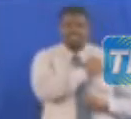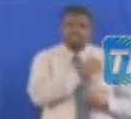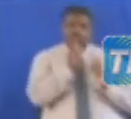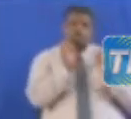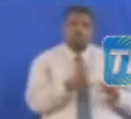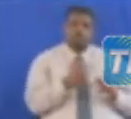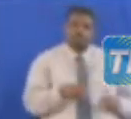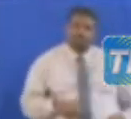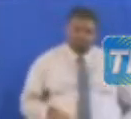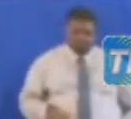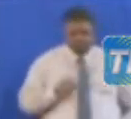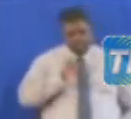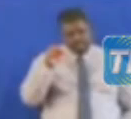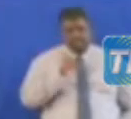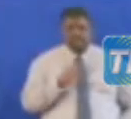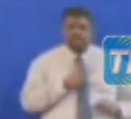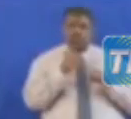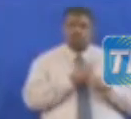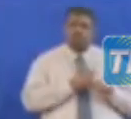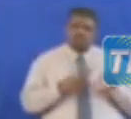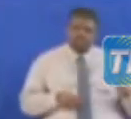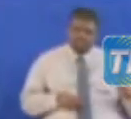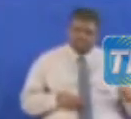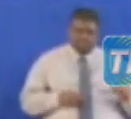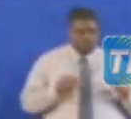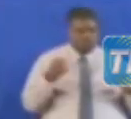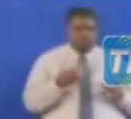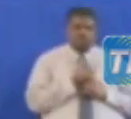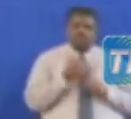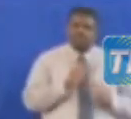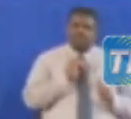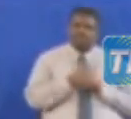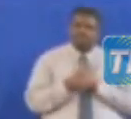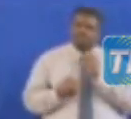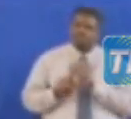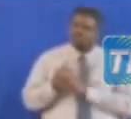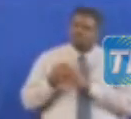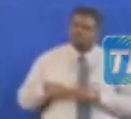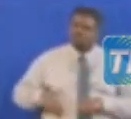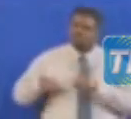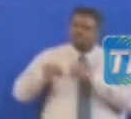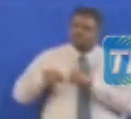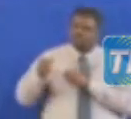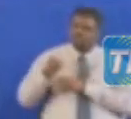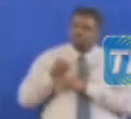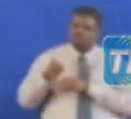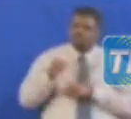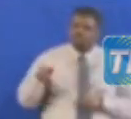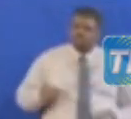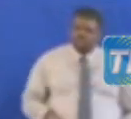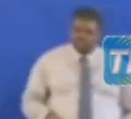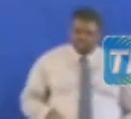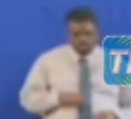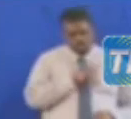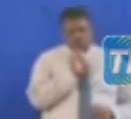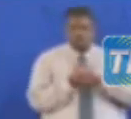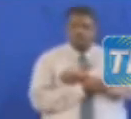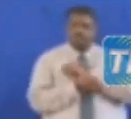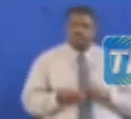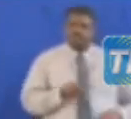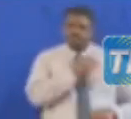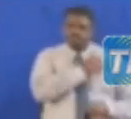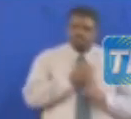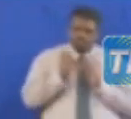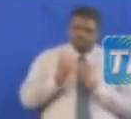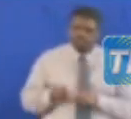walimu wenye sifa kwa wakati baada ya kupata vibali kutoka katika mamlaka husika, kuwabadilisha vyeo